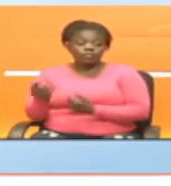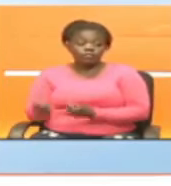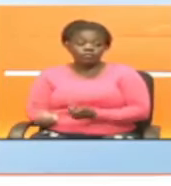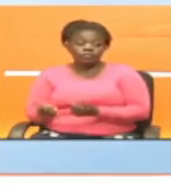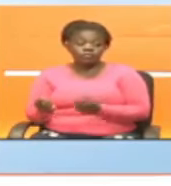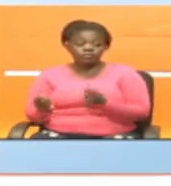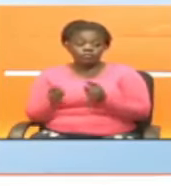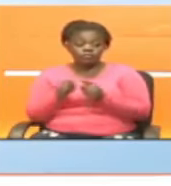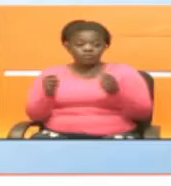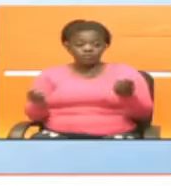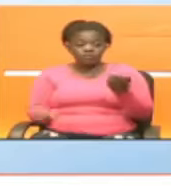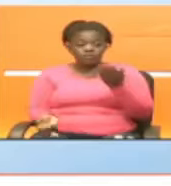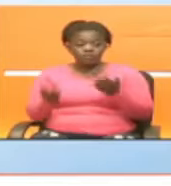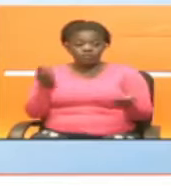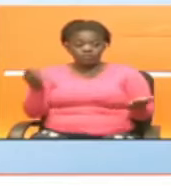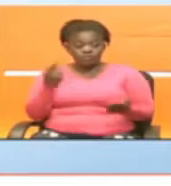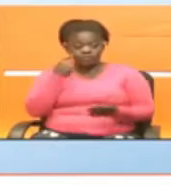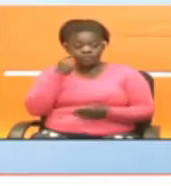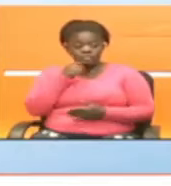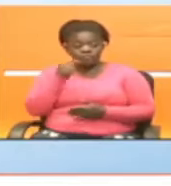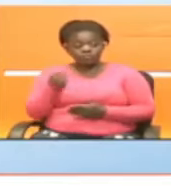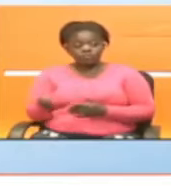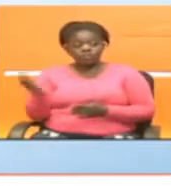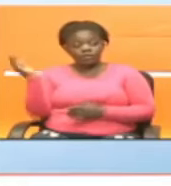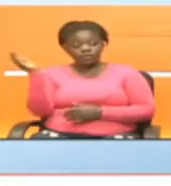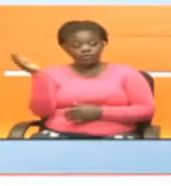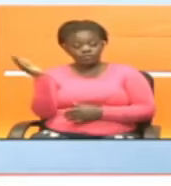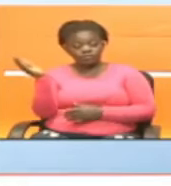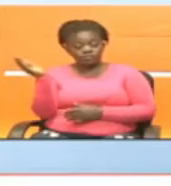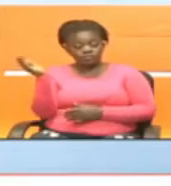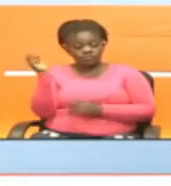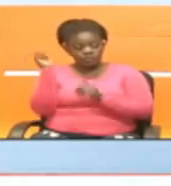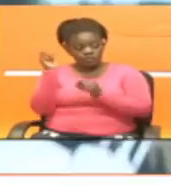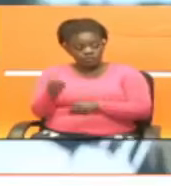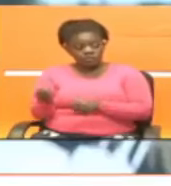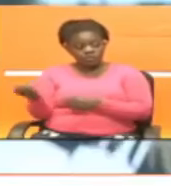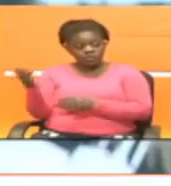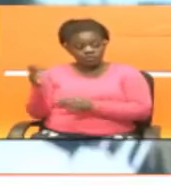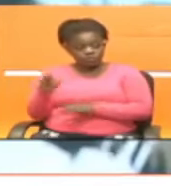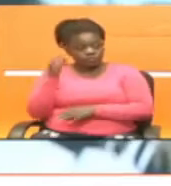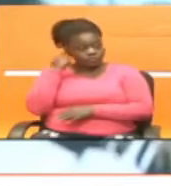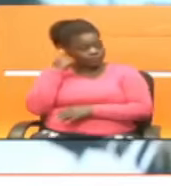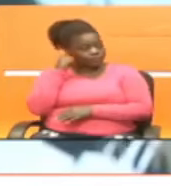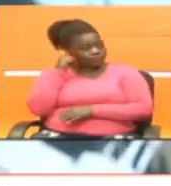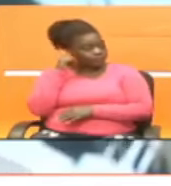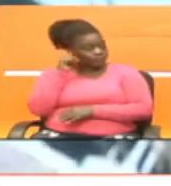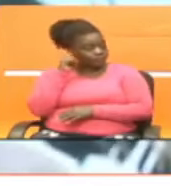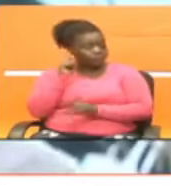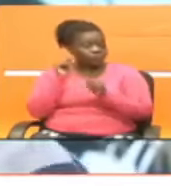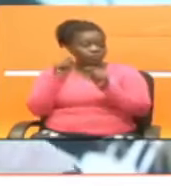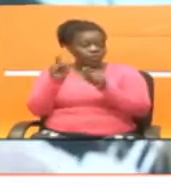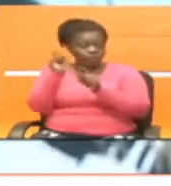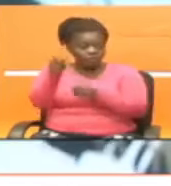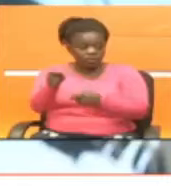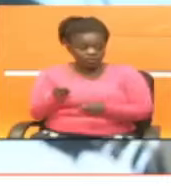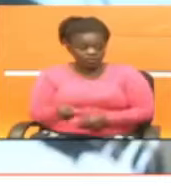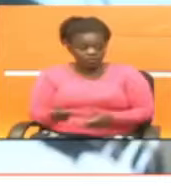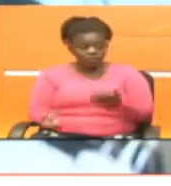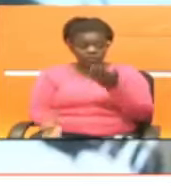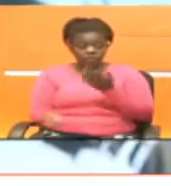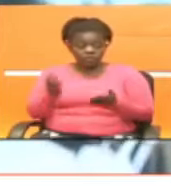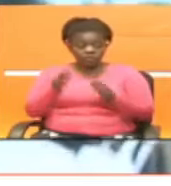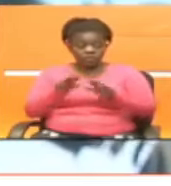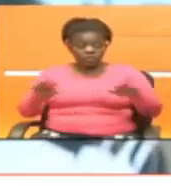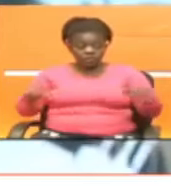olw'okugenza osimba ekiwaanyi, omusajja wa musambi n'amutema. Akubye ennyondo ku mutwe n'afa. Kati agenze n'ensumbi ayerula ettaka aliizeeyo nga